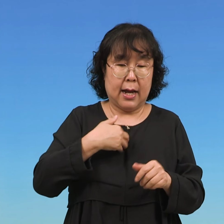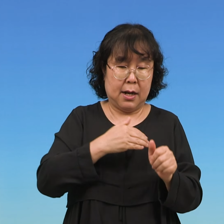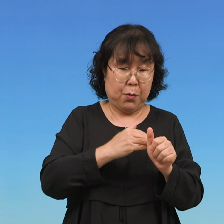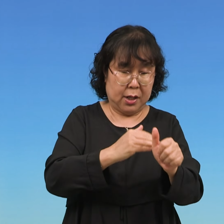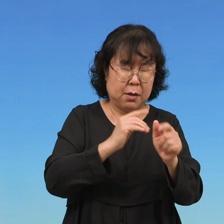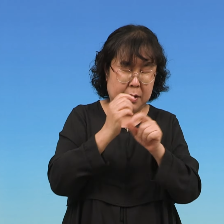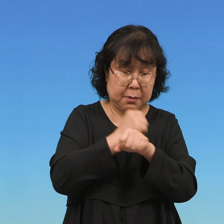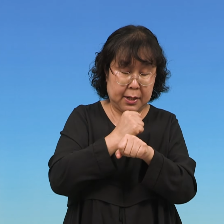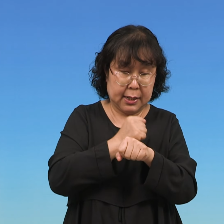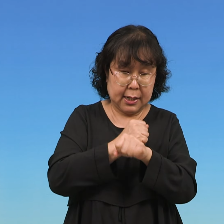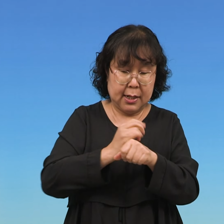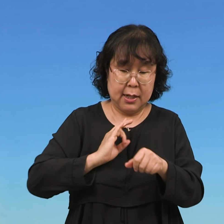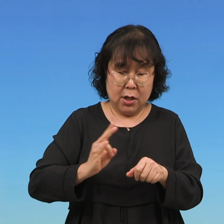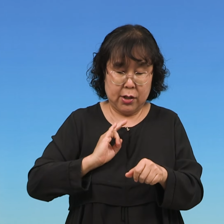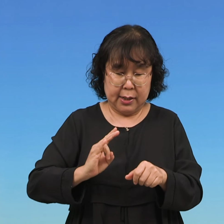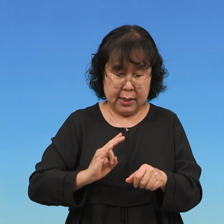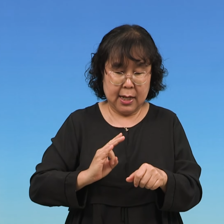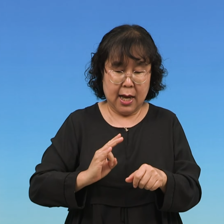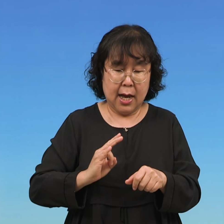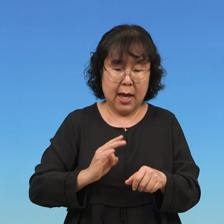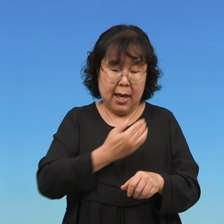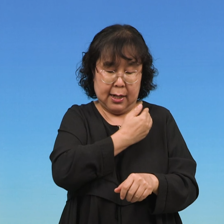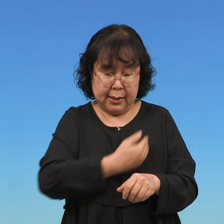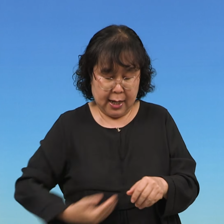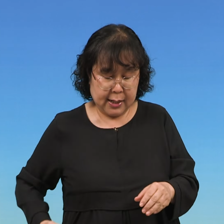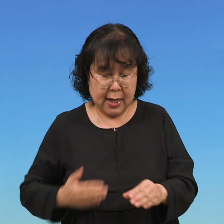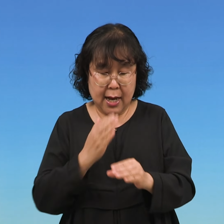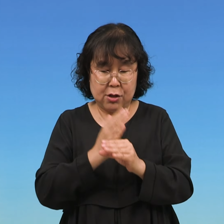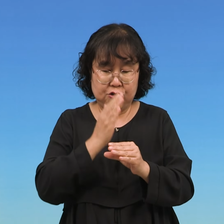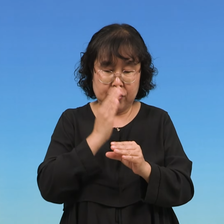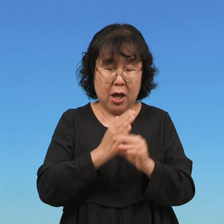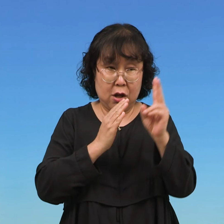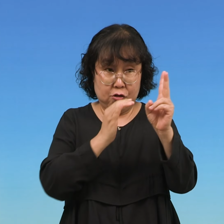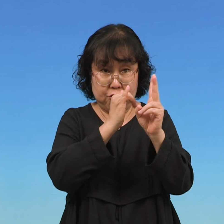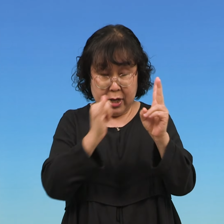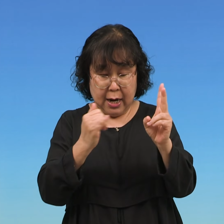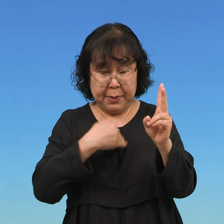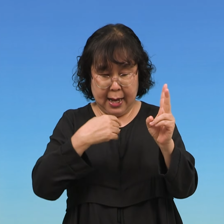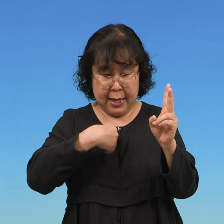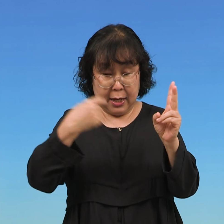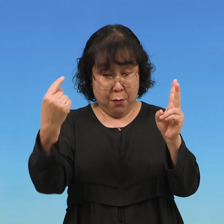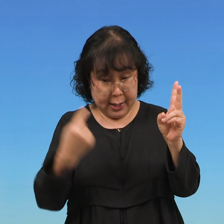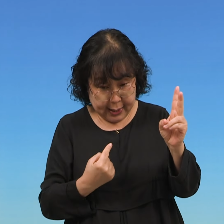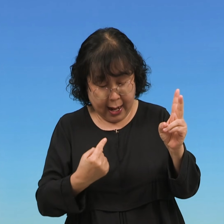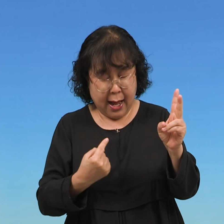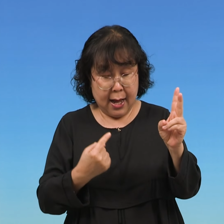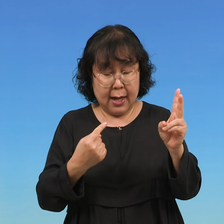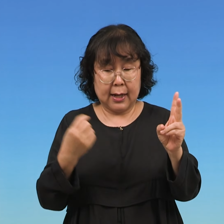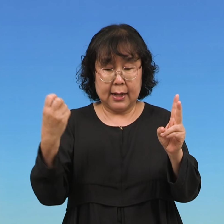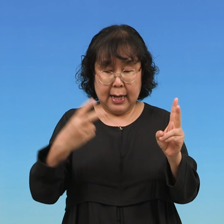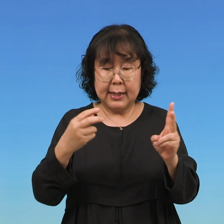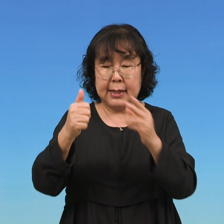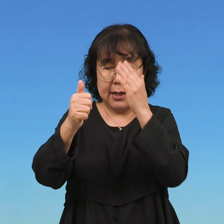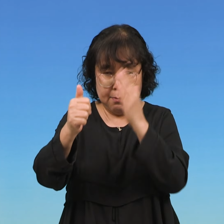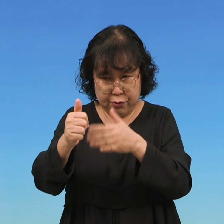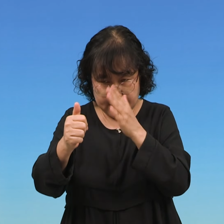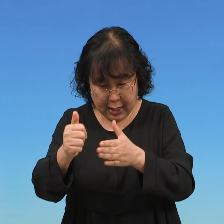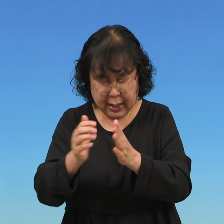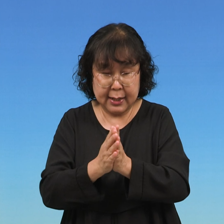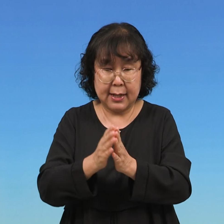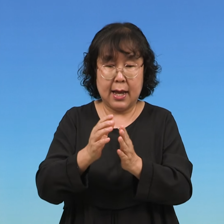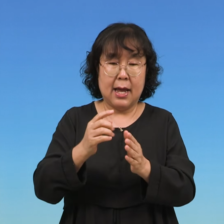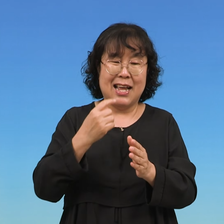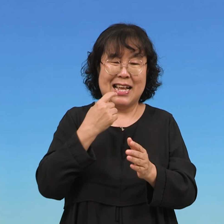지금 선지자의 제자 중에 두 청년이 에브라임 산지에서부터 내게로 왔으니 청하근대 당신은